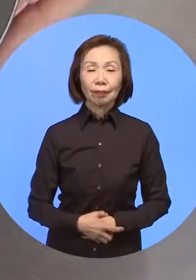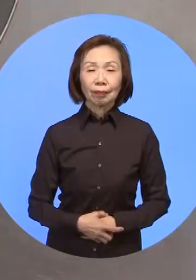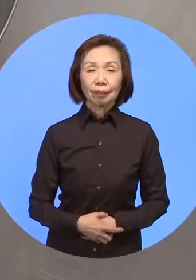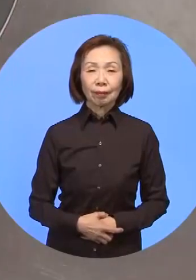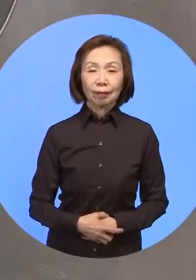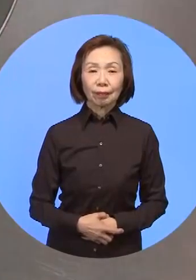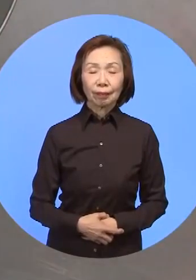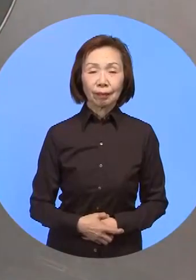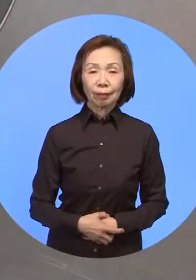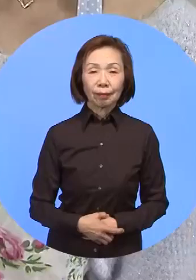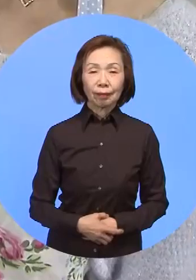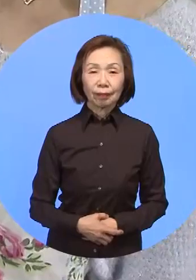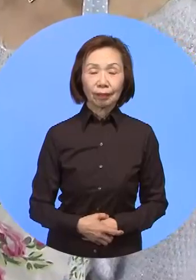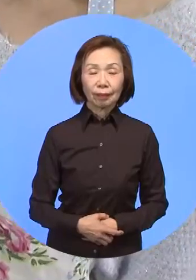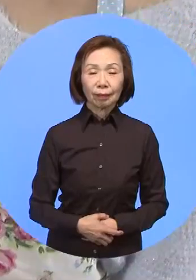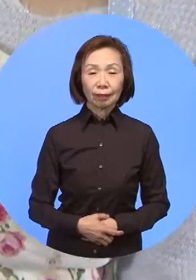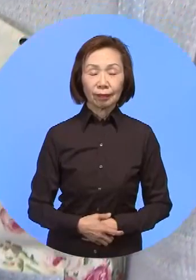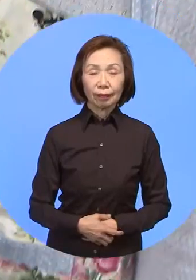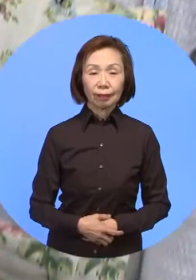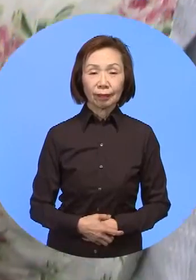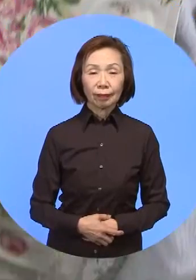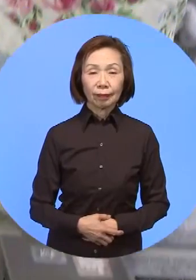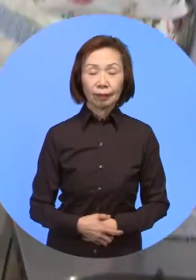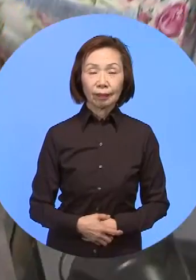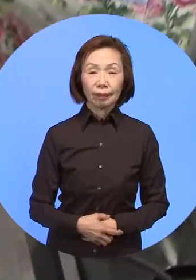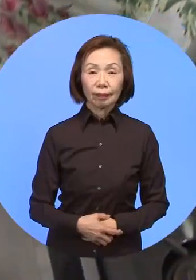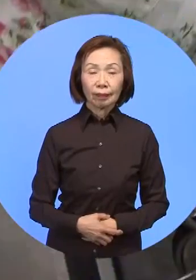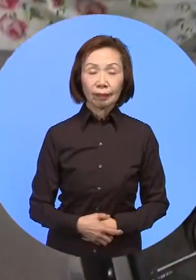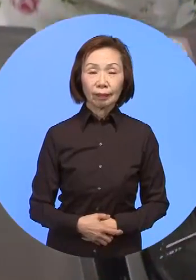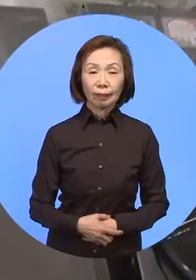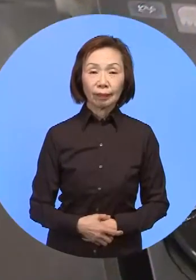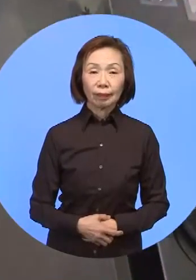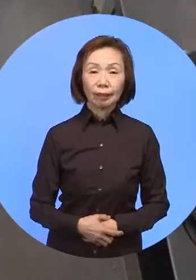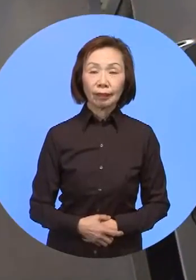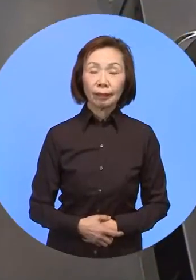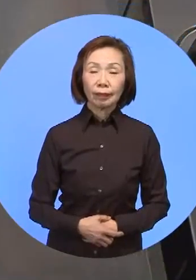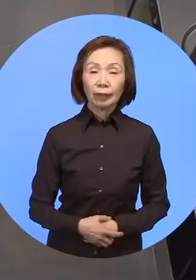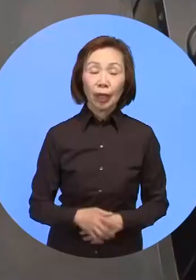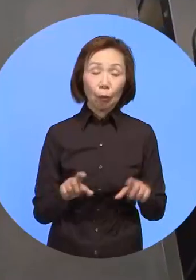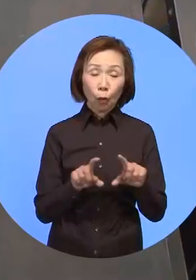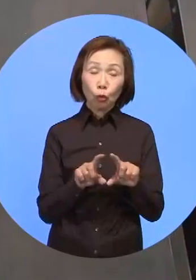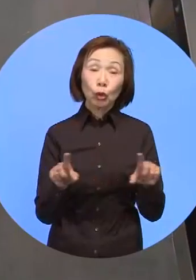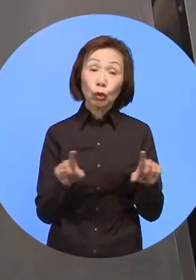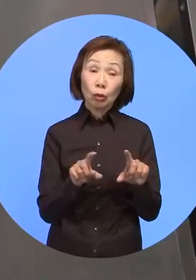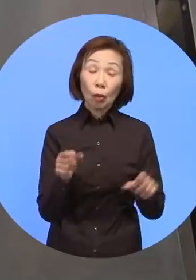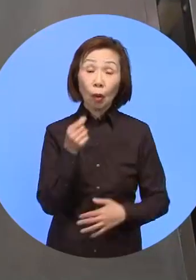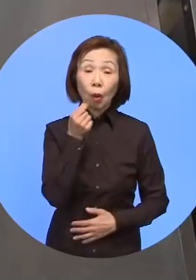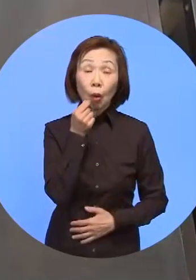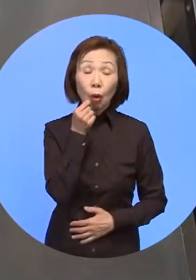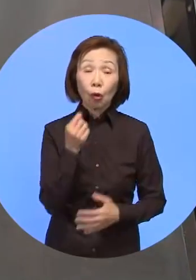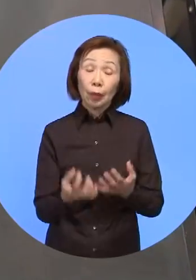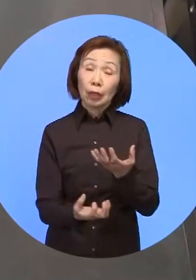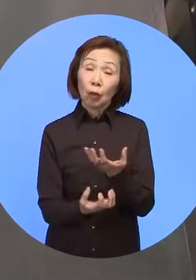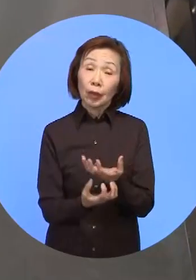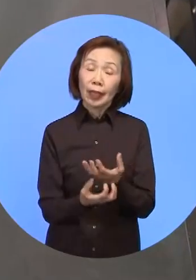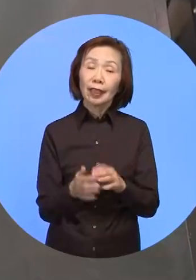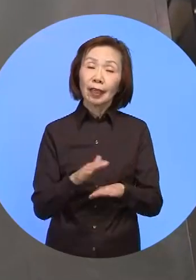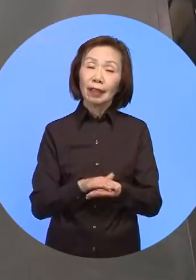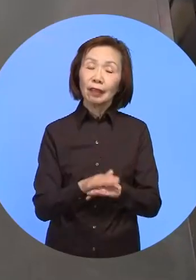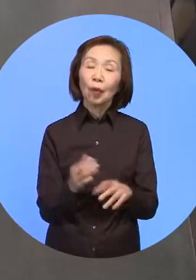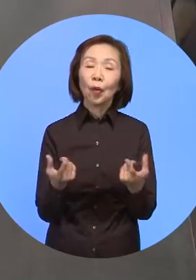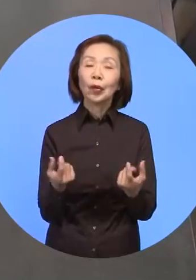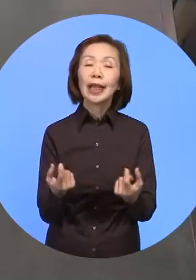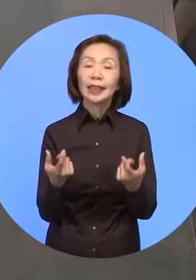はい、それでは炊飯器の方にセットいたします。で通常の白米モードで大丈夫